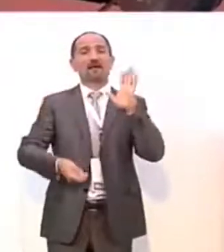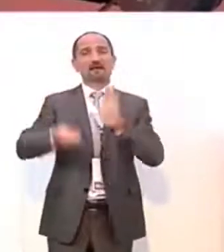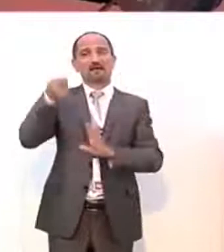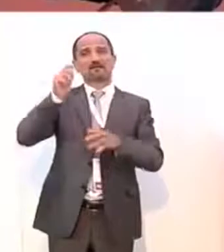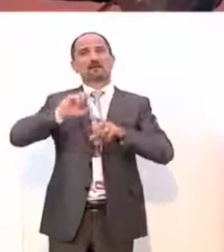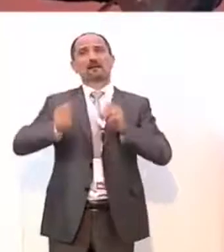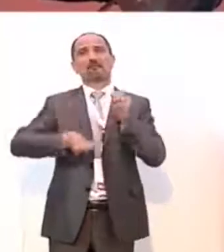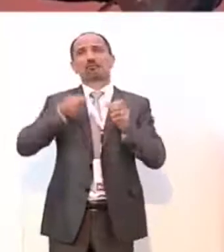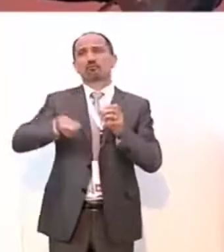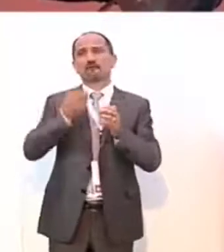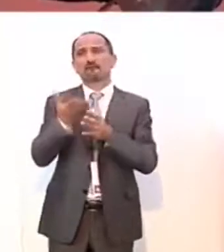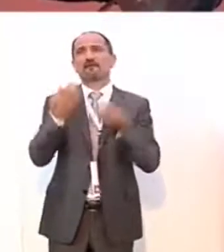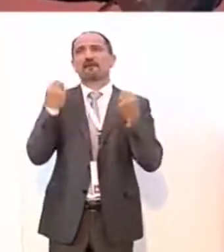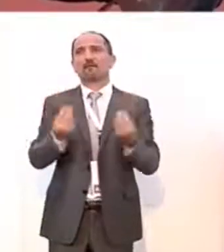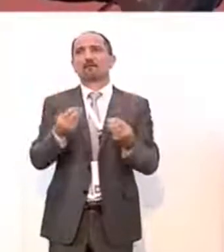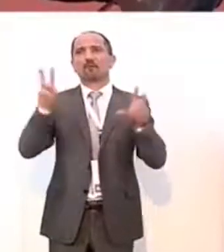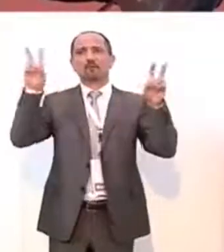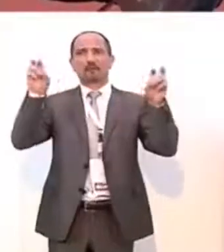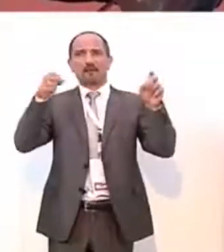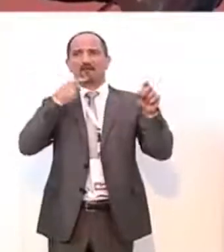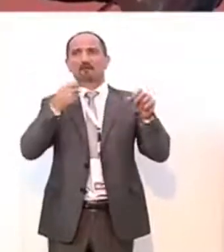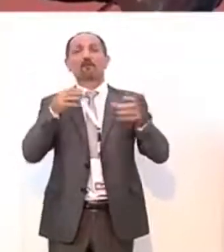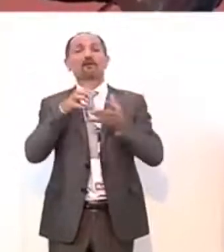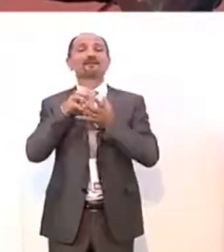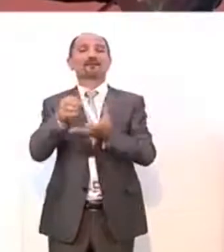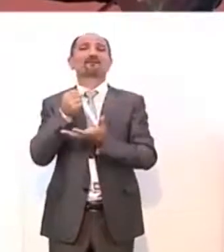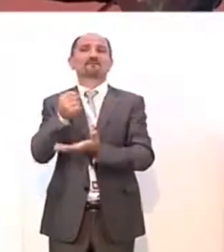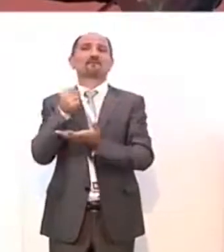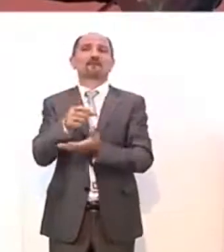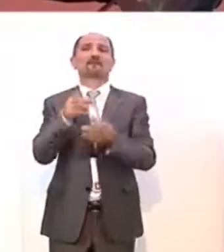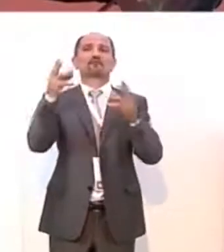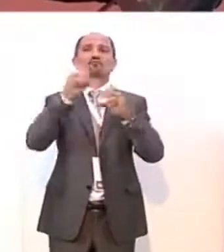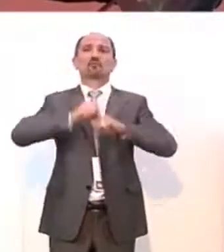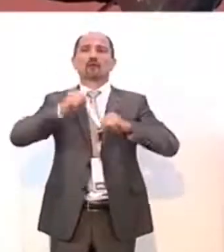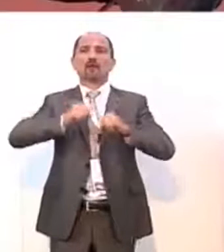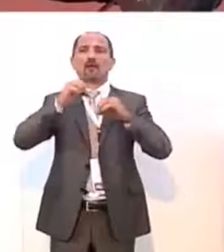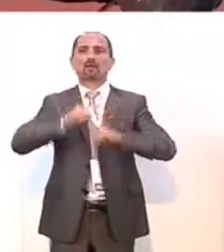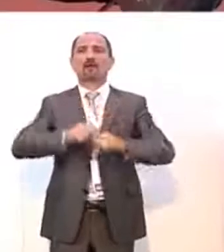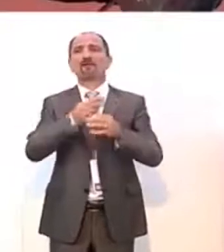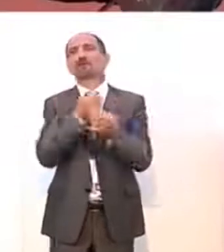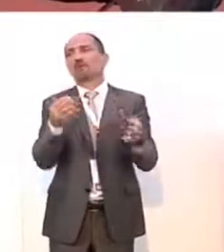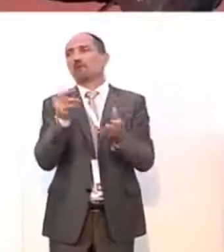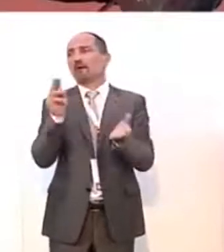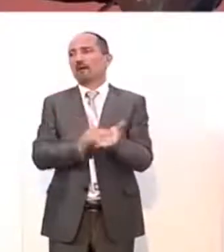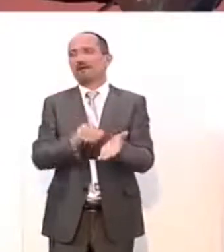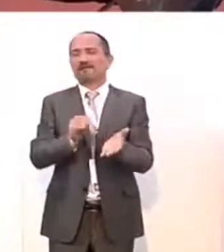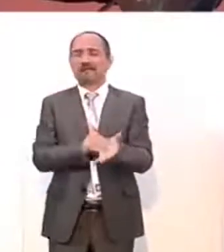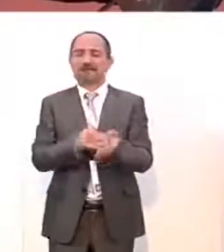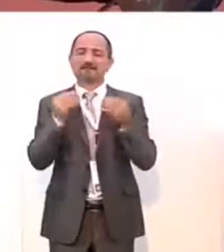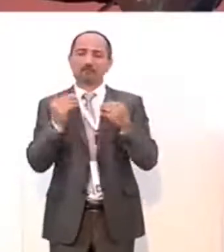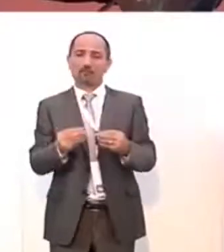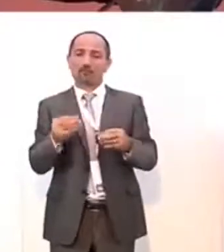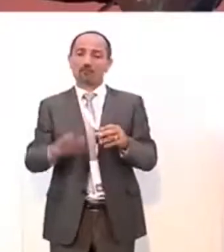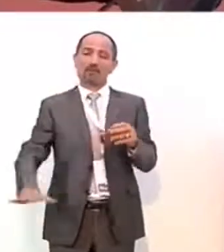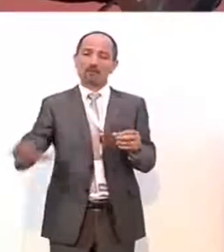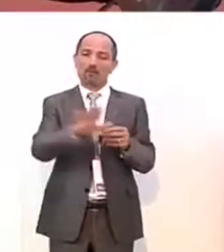della produttività, dico alcuni temi, quella degli investimenti sul welfare, io credo che la presenza anche in